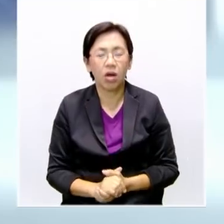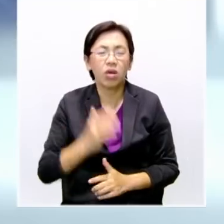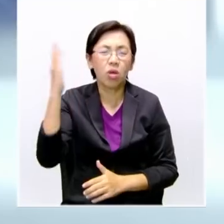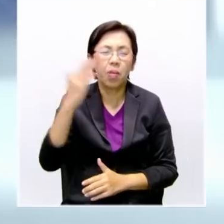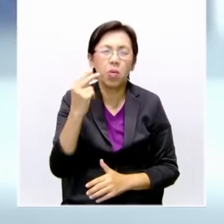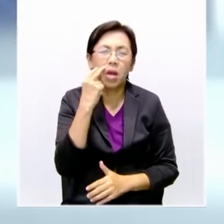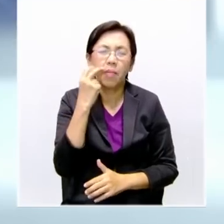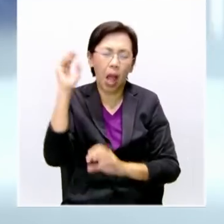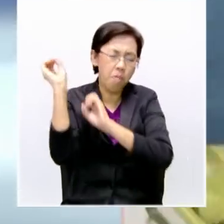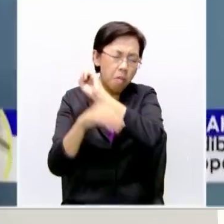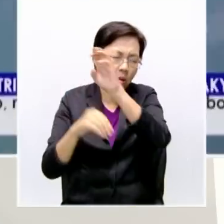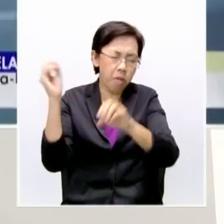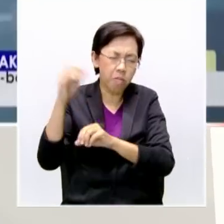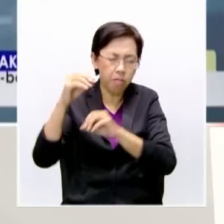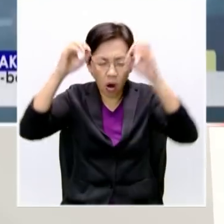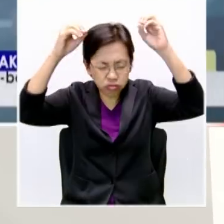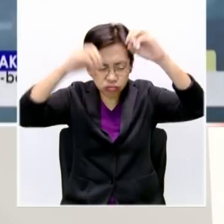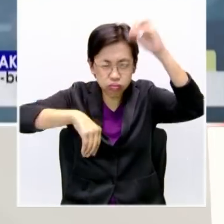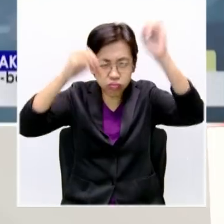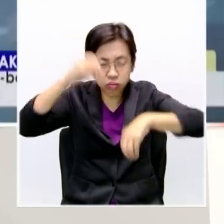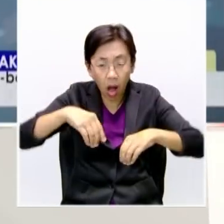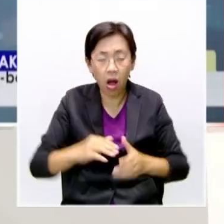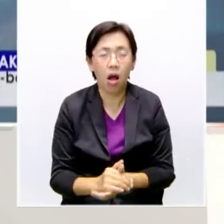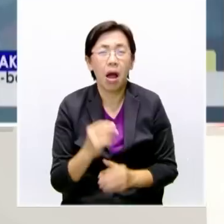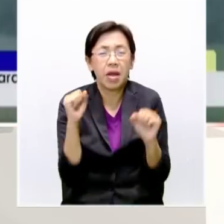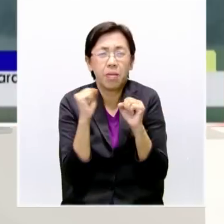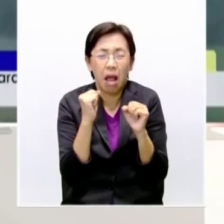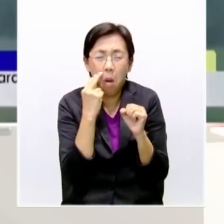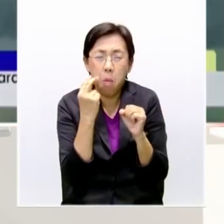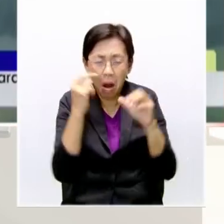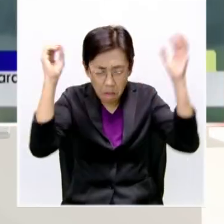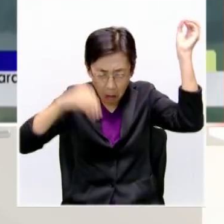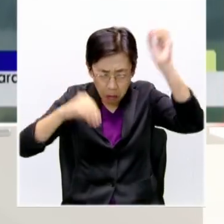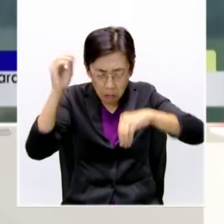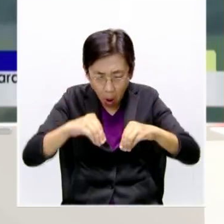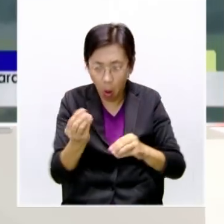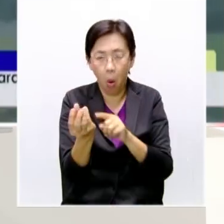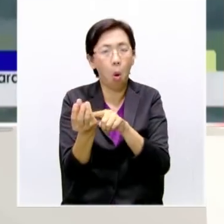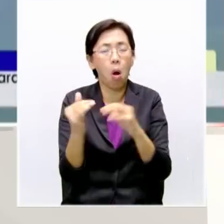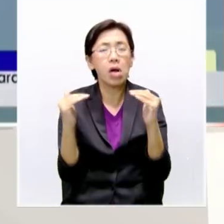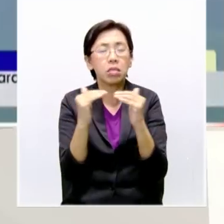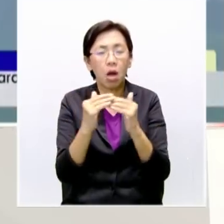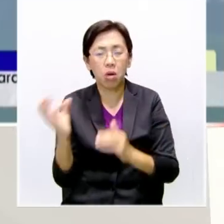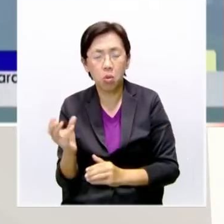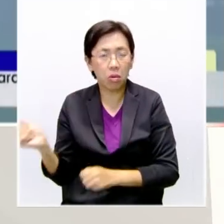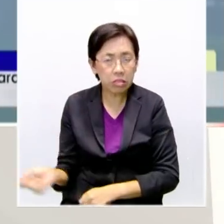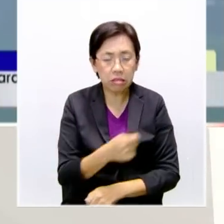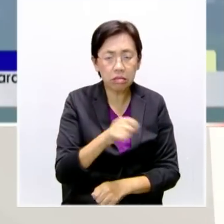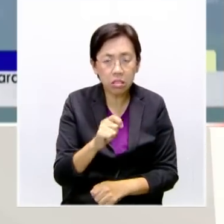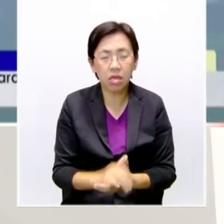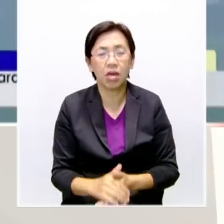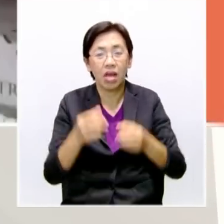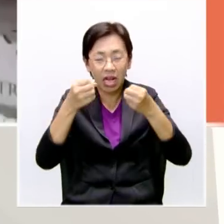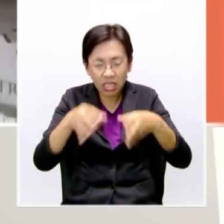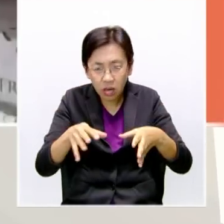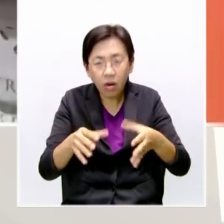ะคะมีภาพความเสียหายเกิดขึ้นและบางจุดขนาดของลูกเห็บค่ะใหญ่ประมาณเท่ากับลูกเทนนิสนะคะมีภาพของกระจกที่แตกเสีย